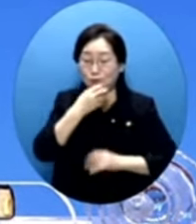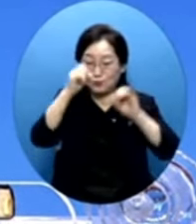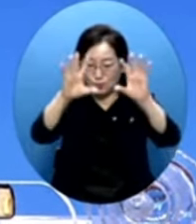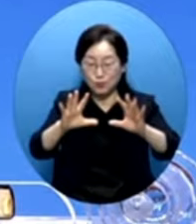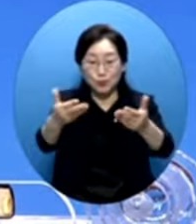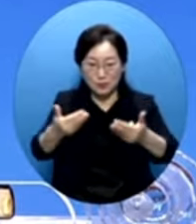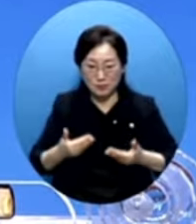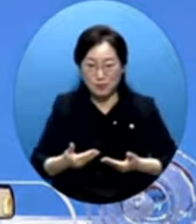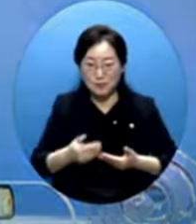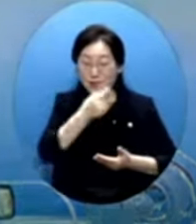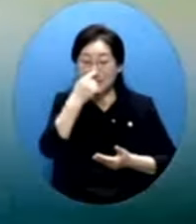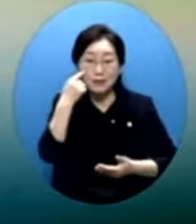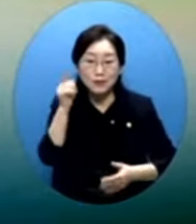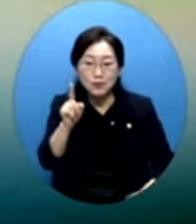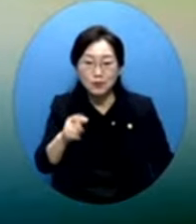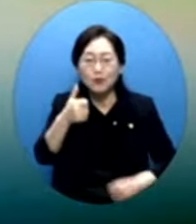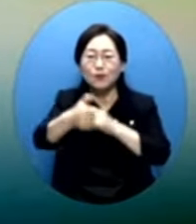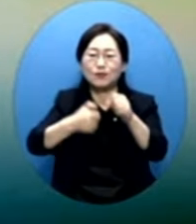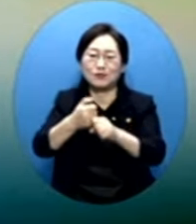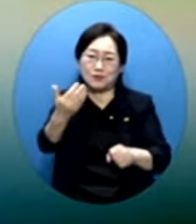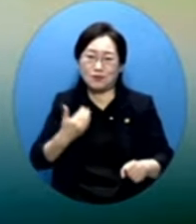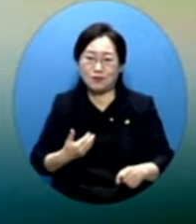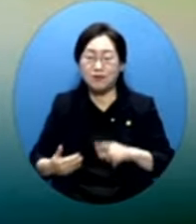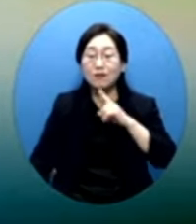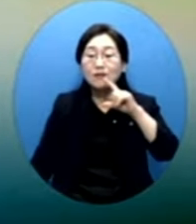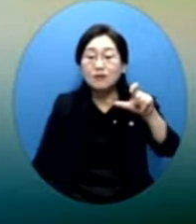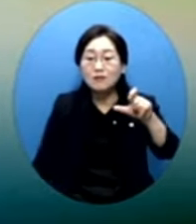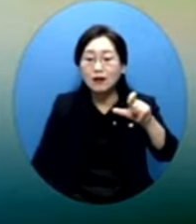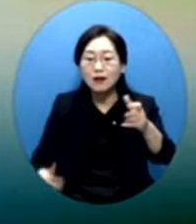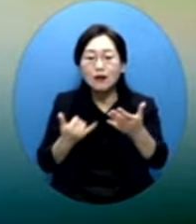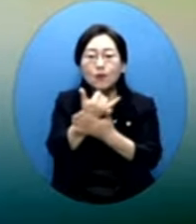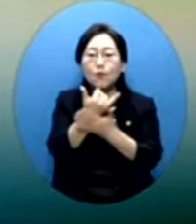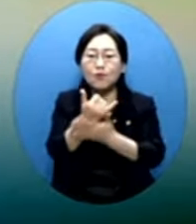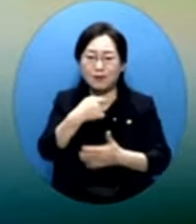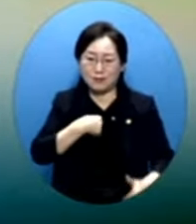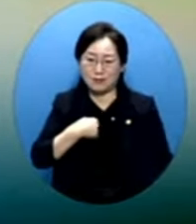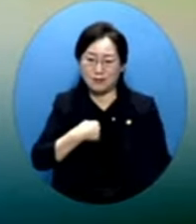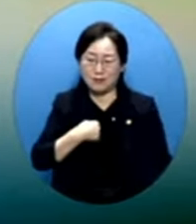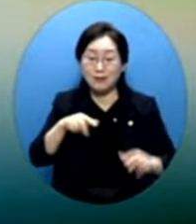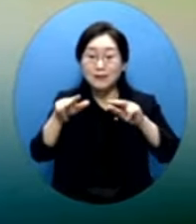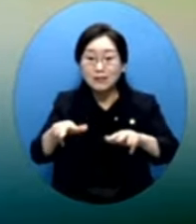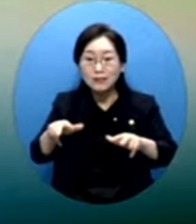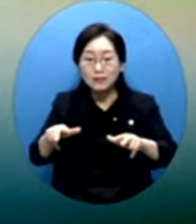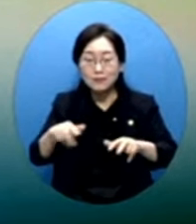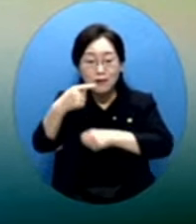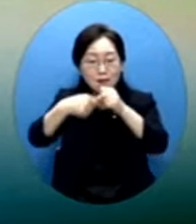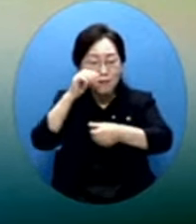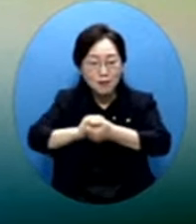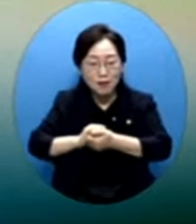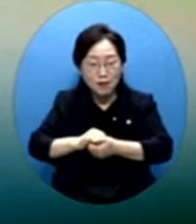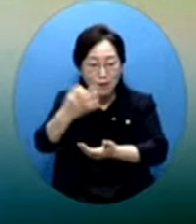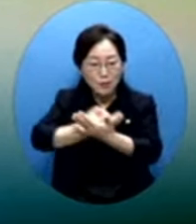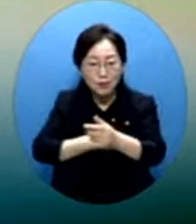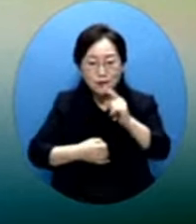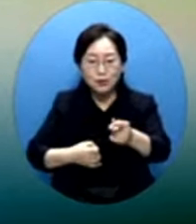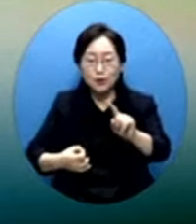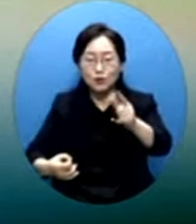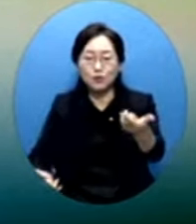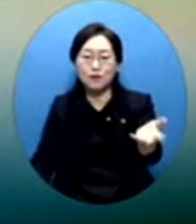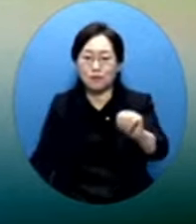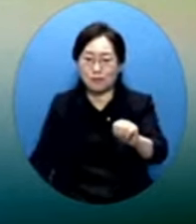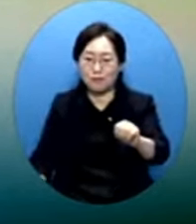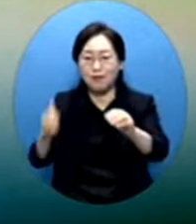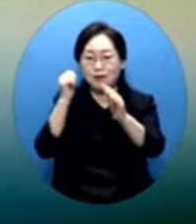간증합니다 50년 전 15살에 구하가 된 제가 지금은 연매출 1억이 넘는에